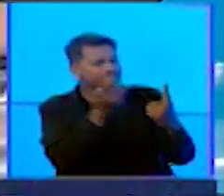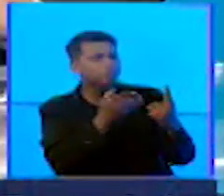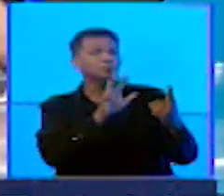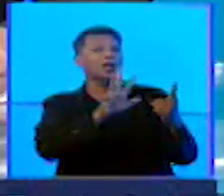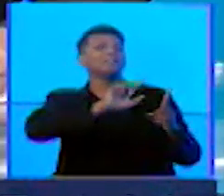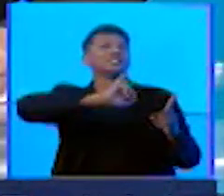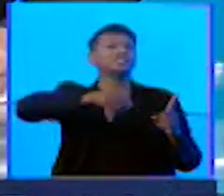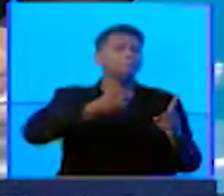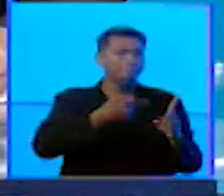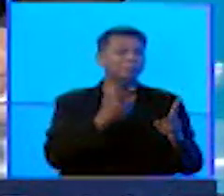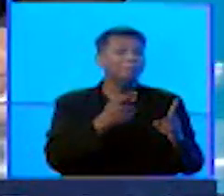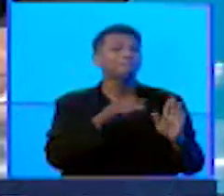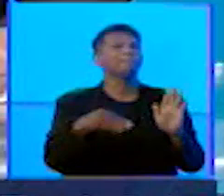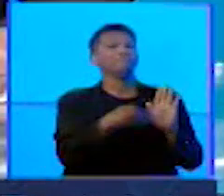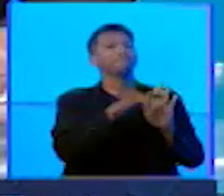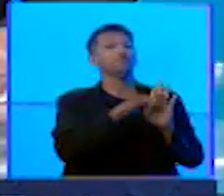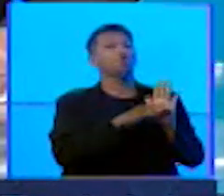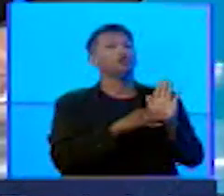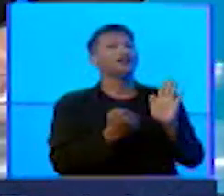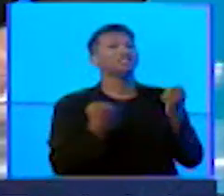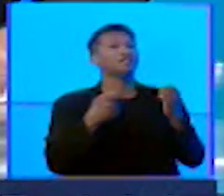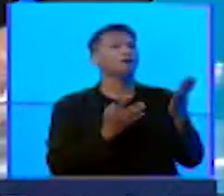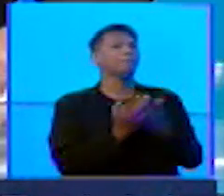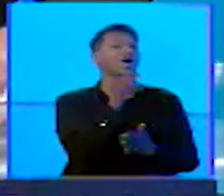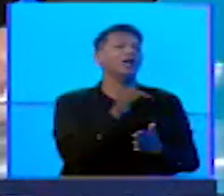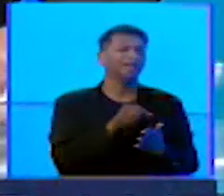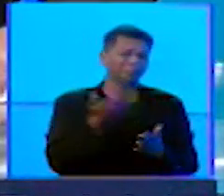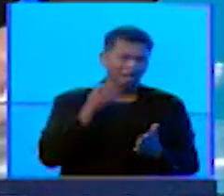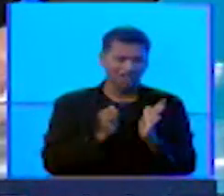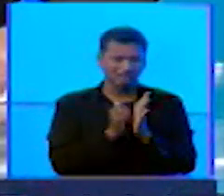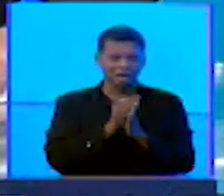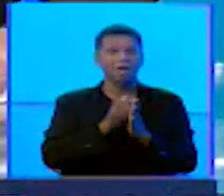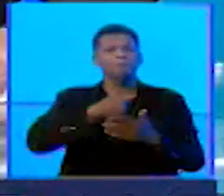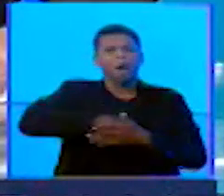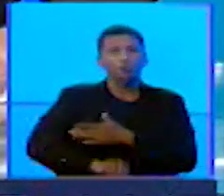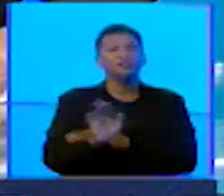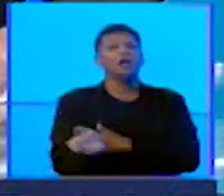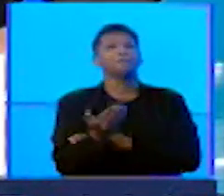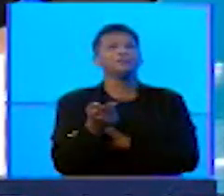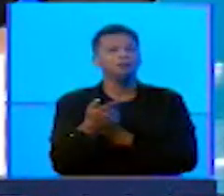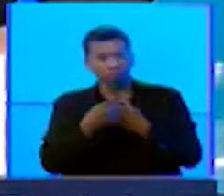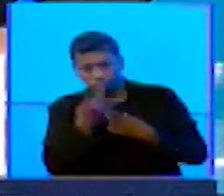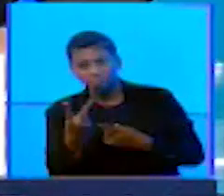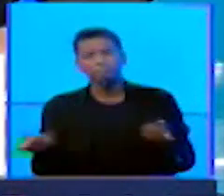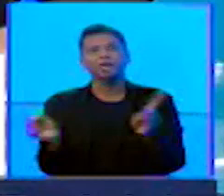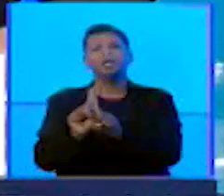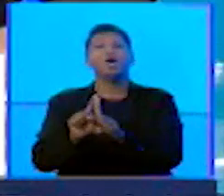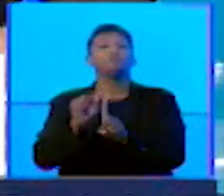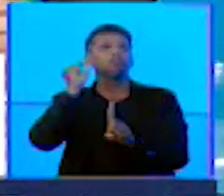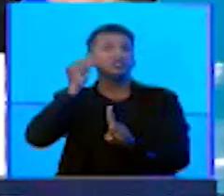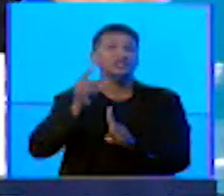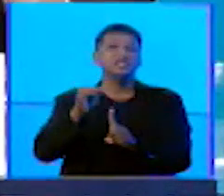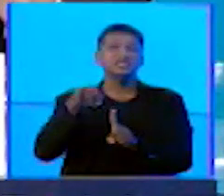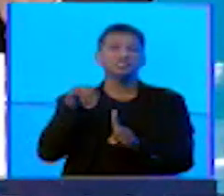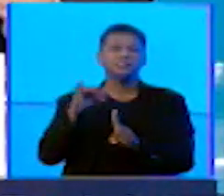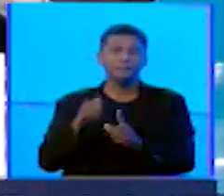terkait dugaan pelanggaran protokol kesehatan di acara Maulid Nabi dan pernikahan Putri Rizik Syihab. Dan usai klarifikasi,